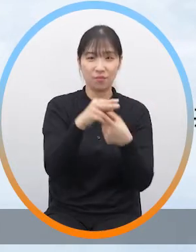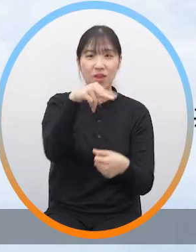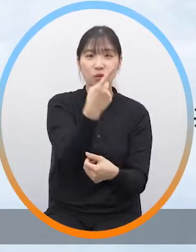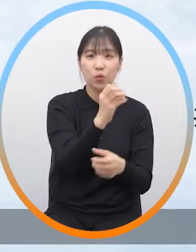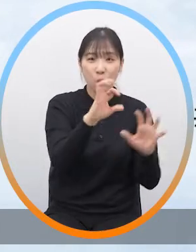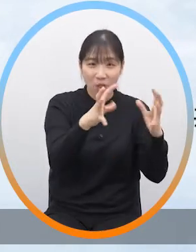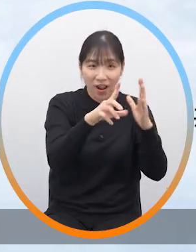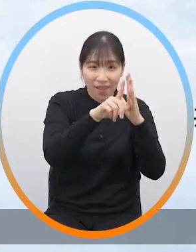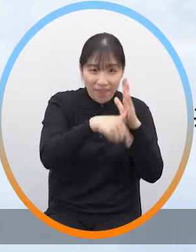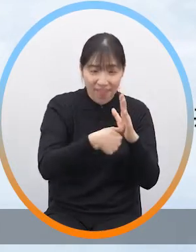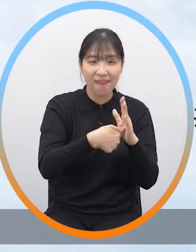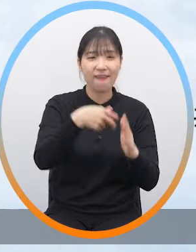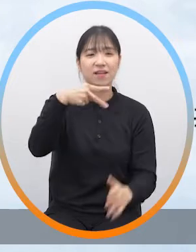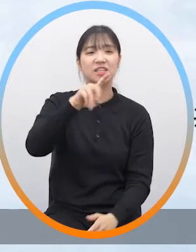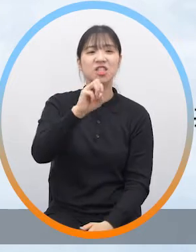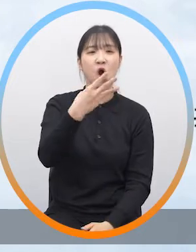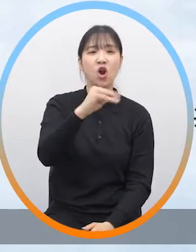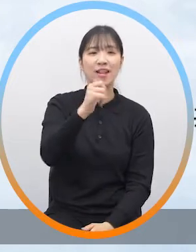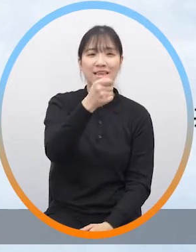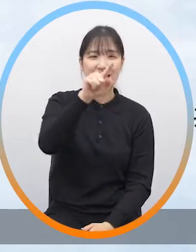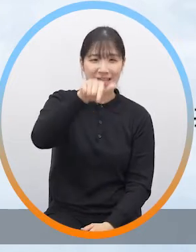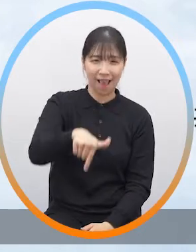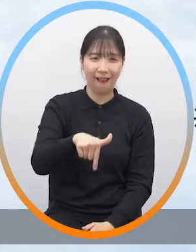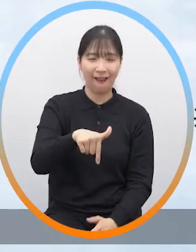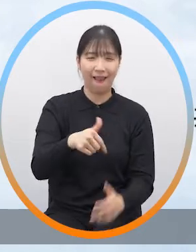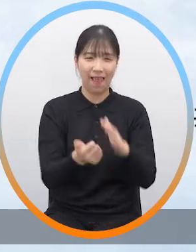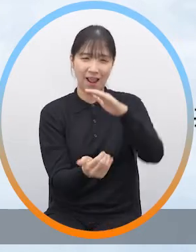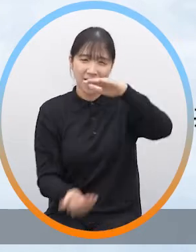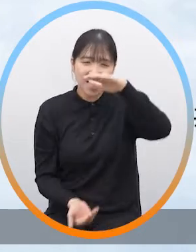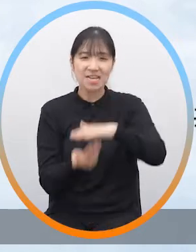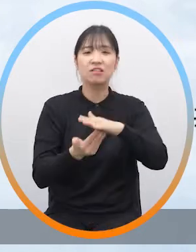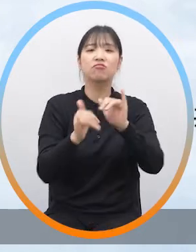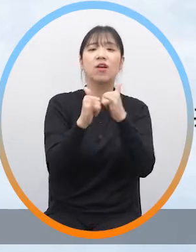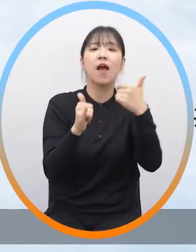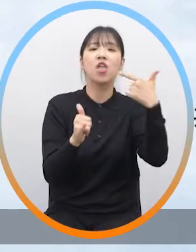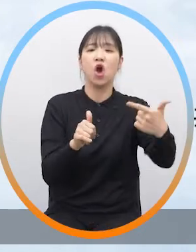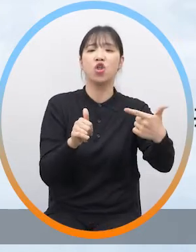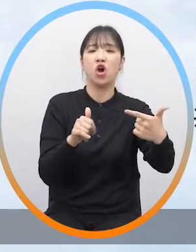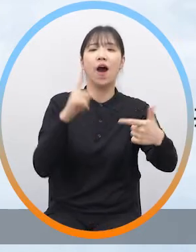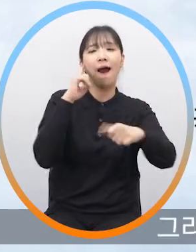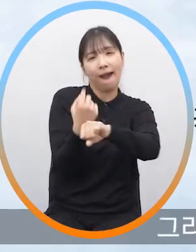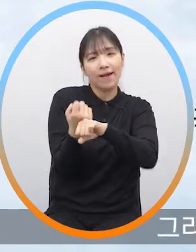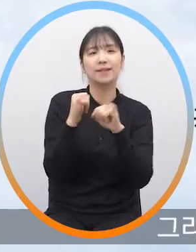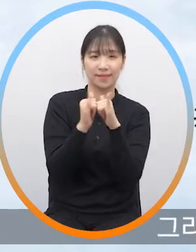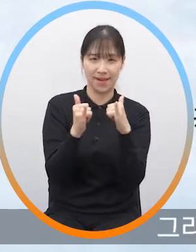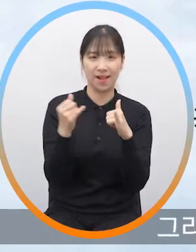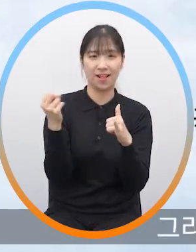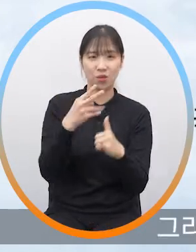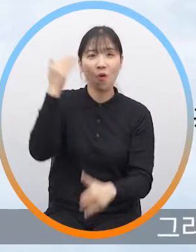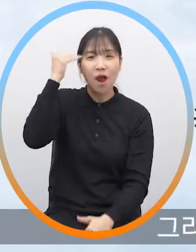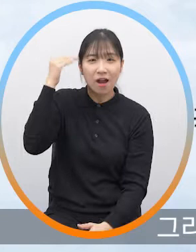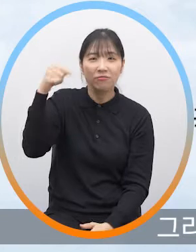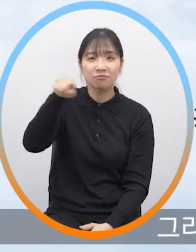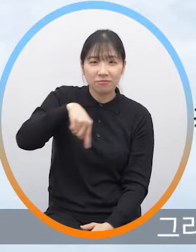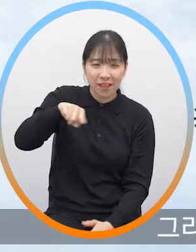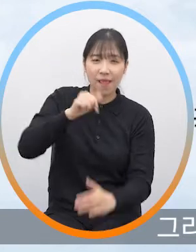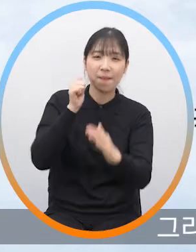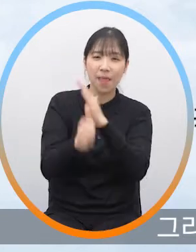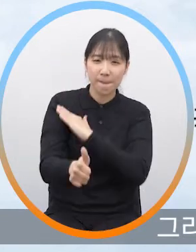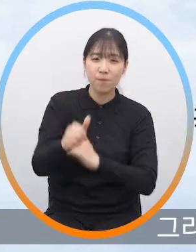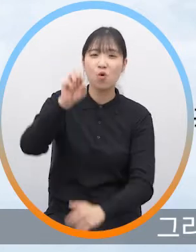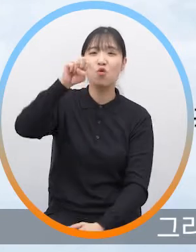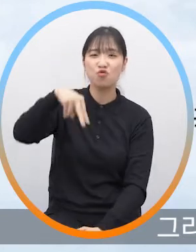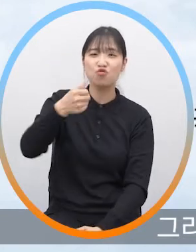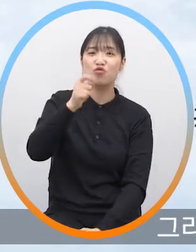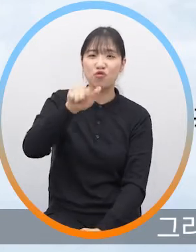때 이른바 성리학을 집대성한 6명의 학자 그리고 우리나라의